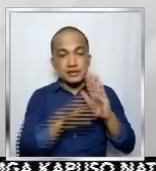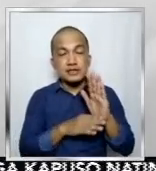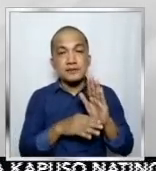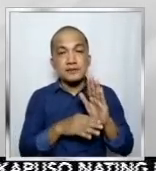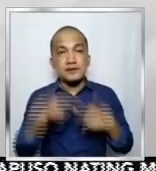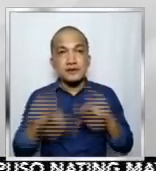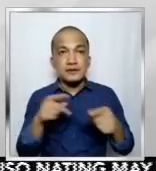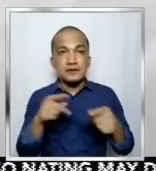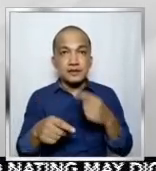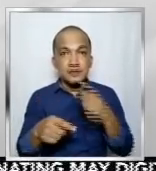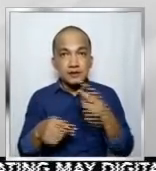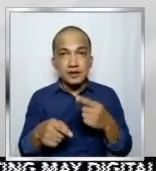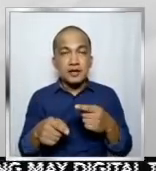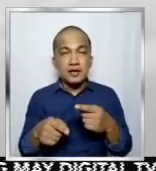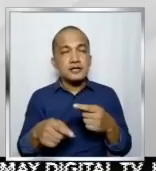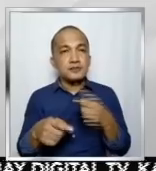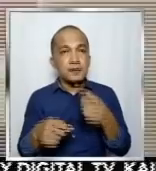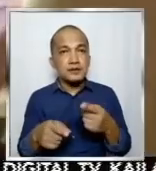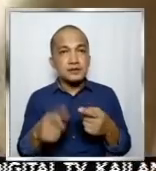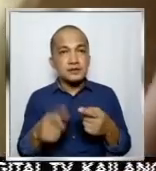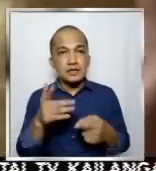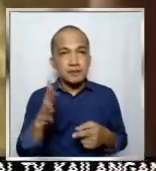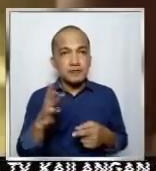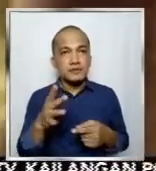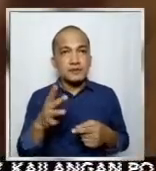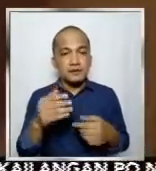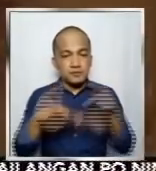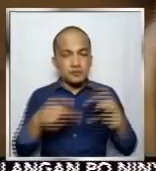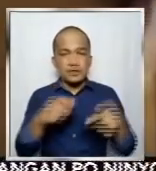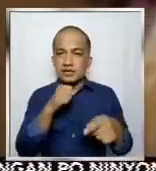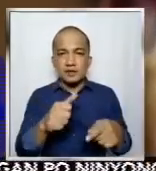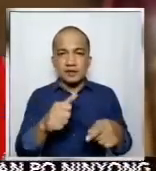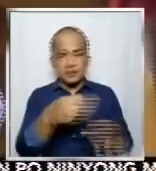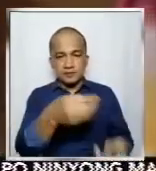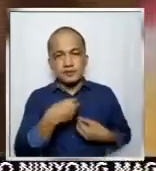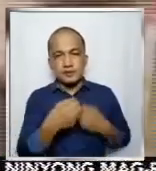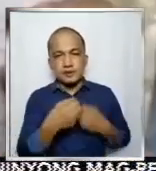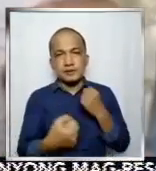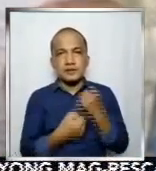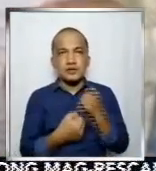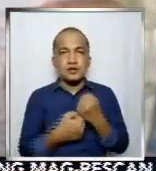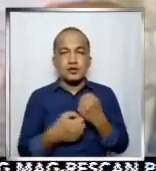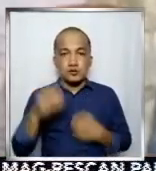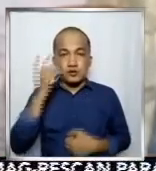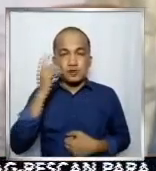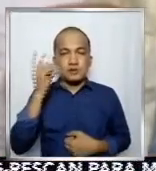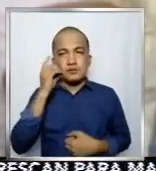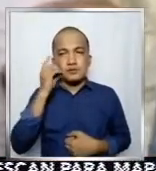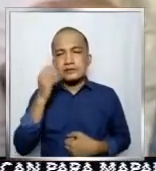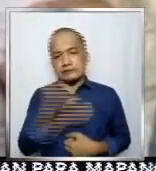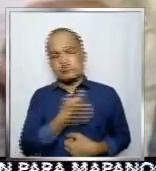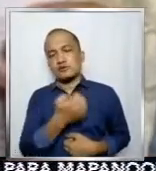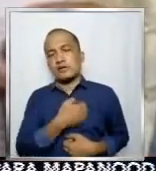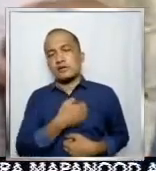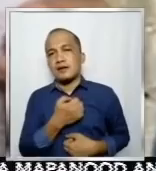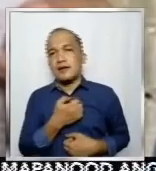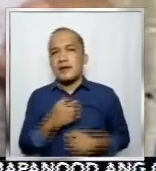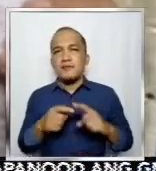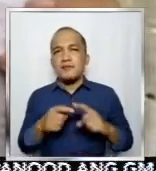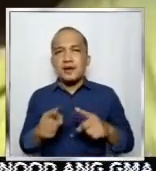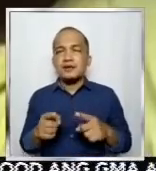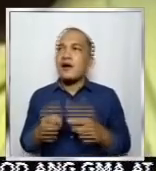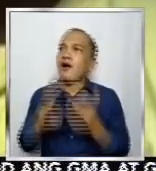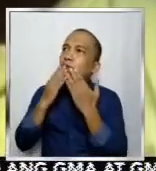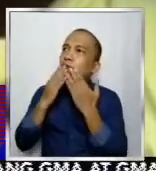na hindi mga nakatanggap ng ayuda. Si Flora May de la Cruz, emosyonal pa rin pero dahil nasa pasasalamat. Sobrang saya